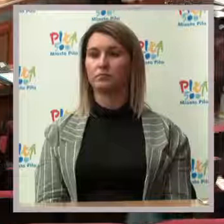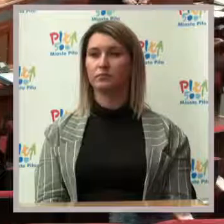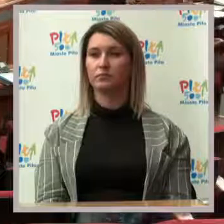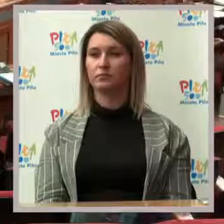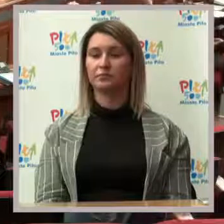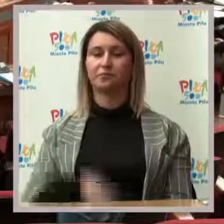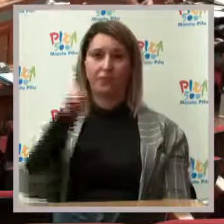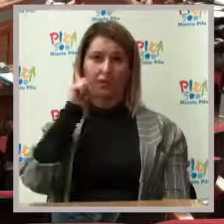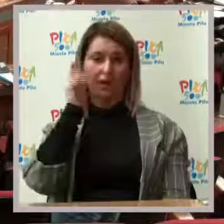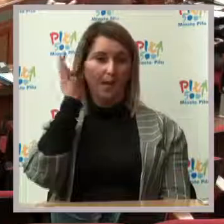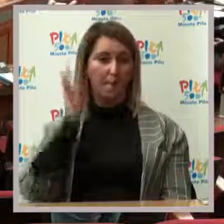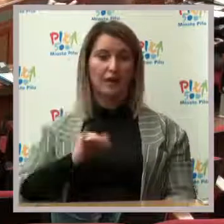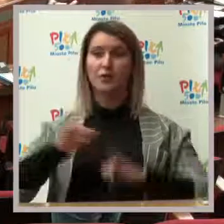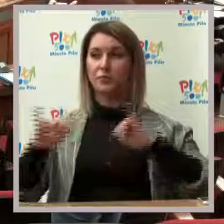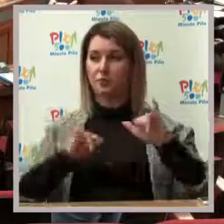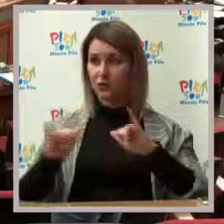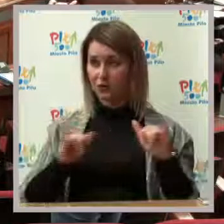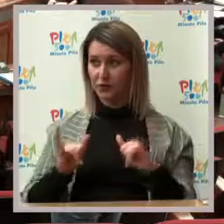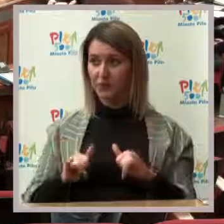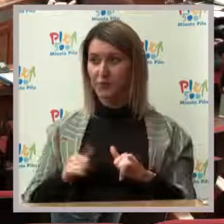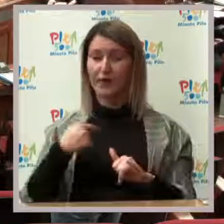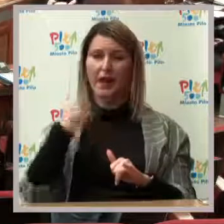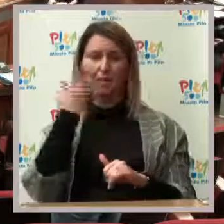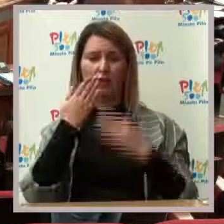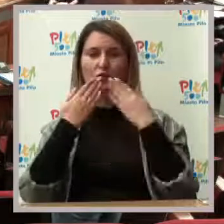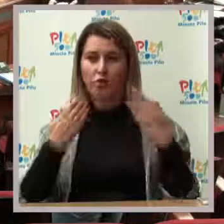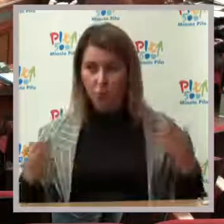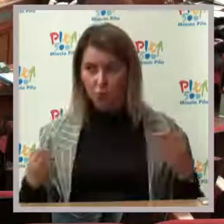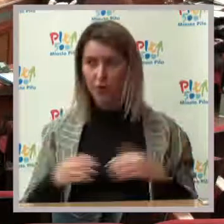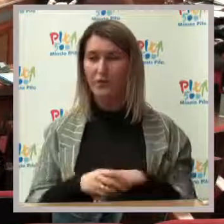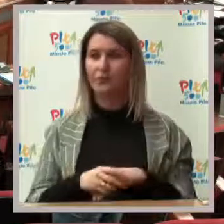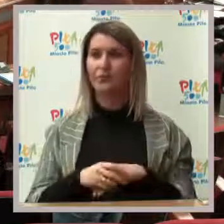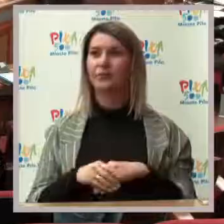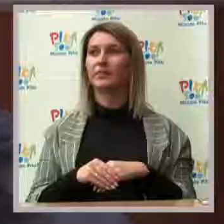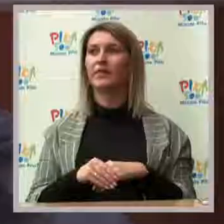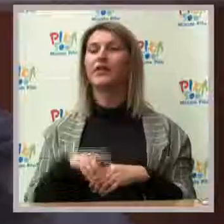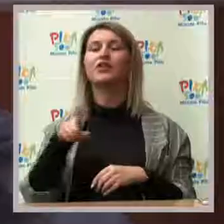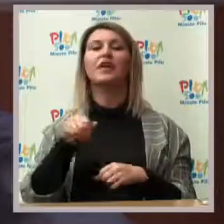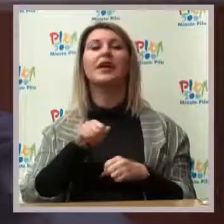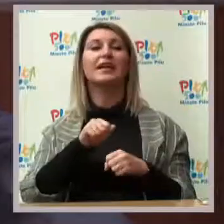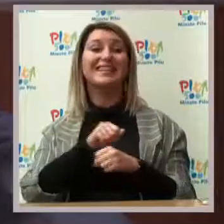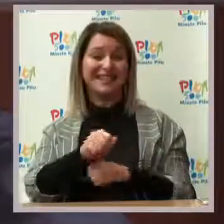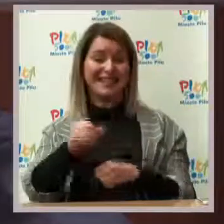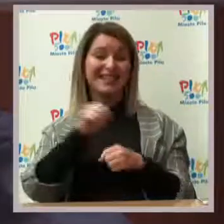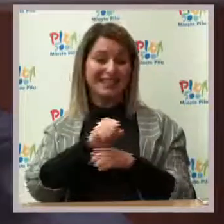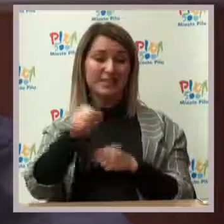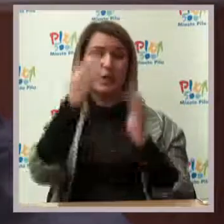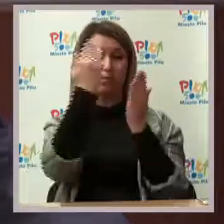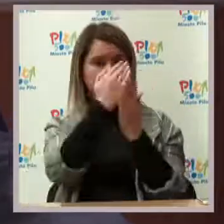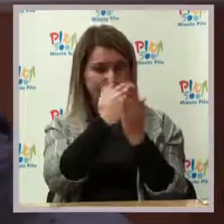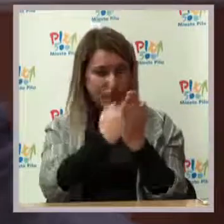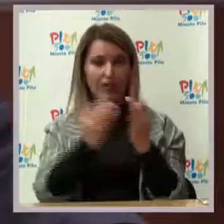Pani Przewodnicząca, przede wszystkim podziękowania, że umieściła nas Pani w scenariuszu obrad dzisiejszej Rady.